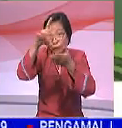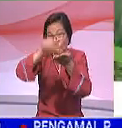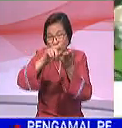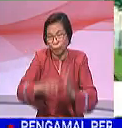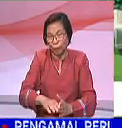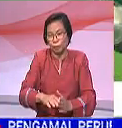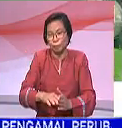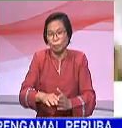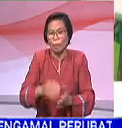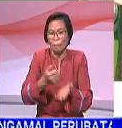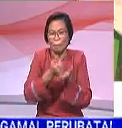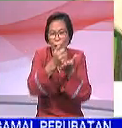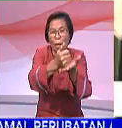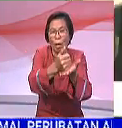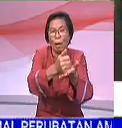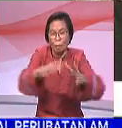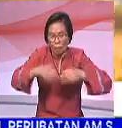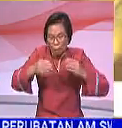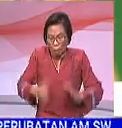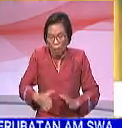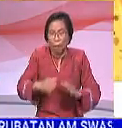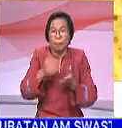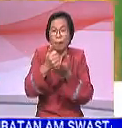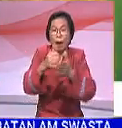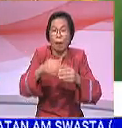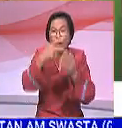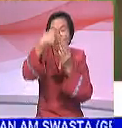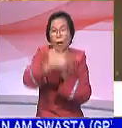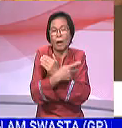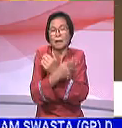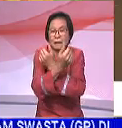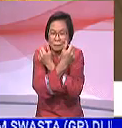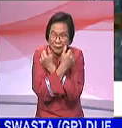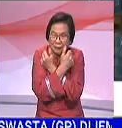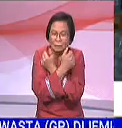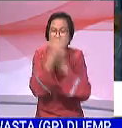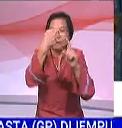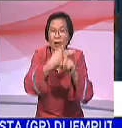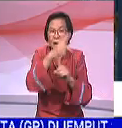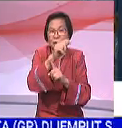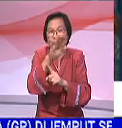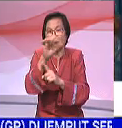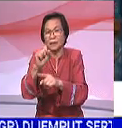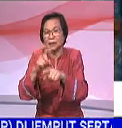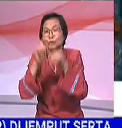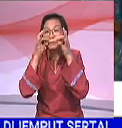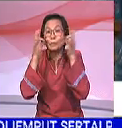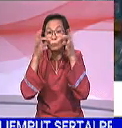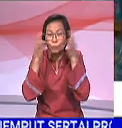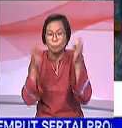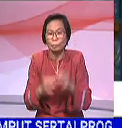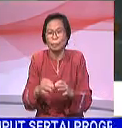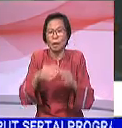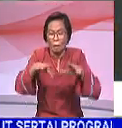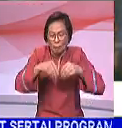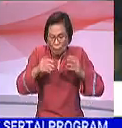selepas menyerahkan bantuan kepada penerima Hai program kasih remotan tbsd kucing semen